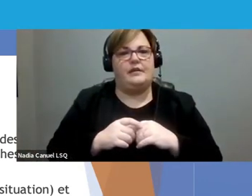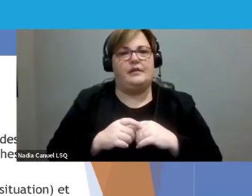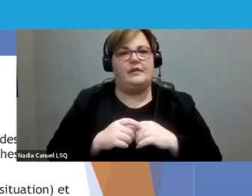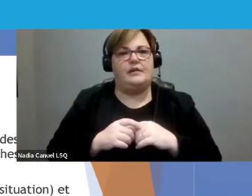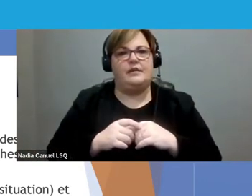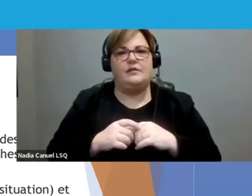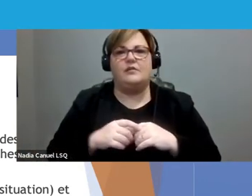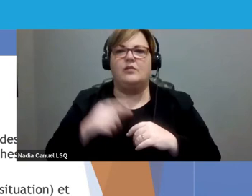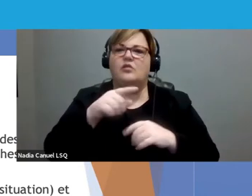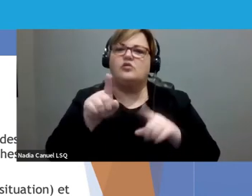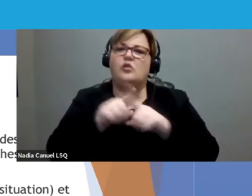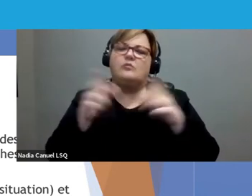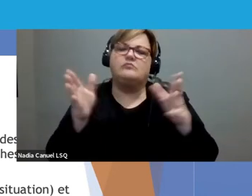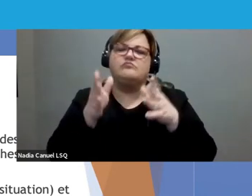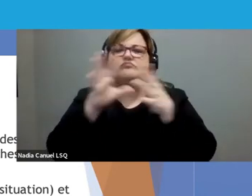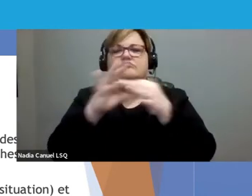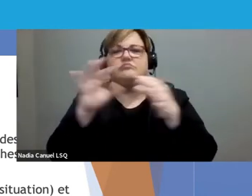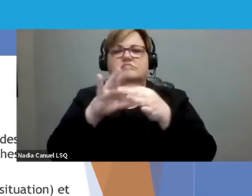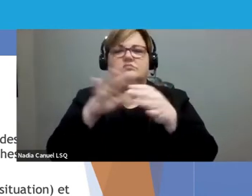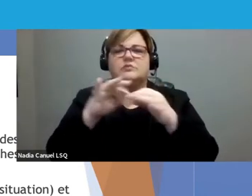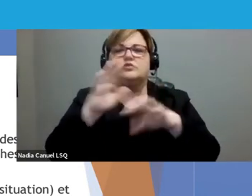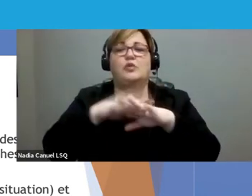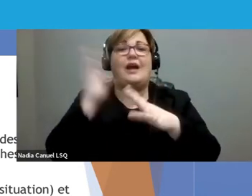un petit mot sur l'autre intervention